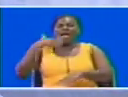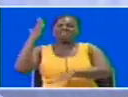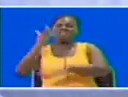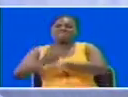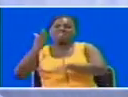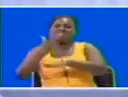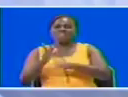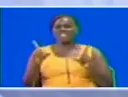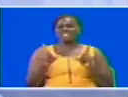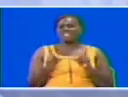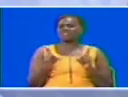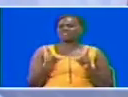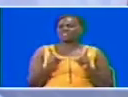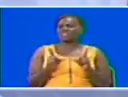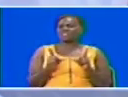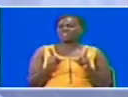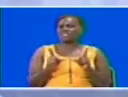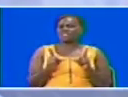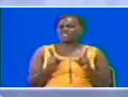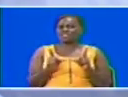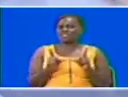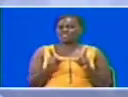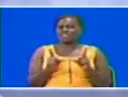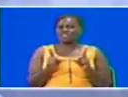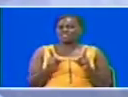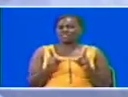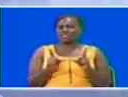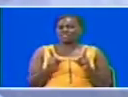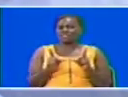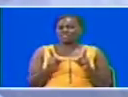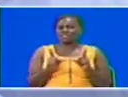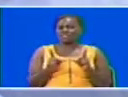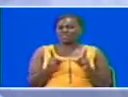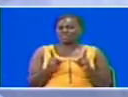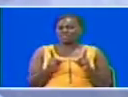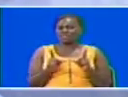tunawajua. Lakini leo hii wameacha huru, anashikwa gavana Joho.